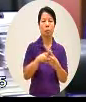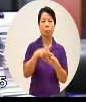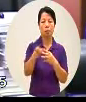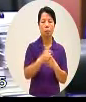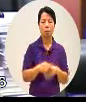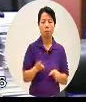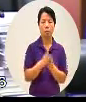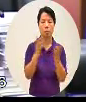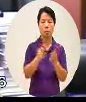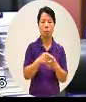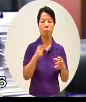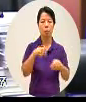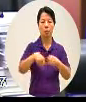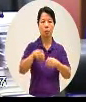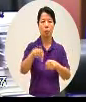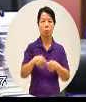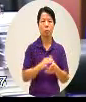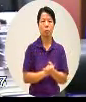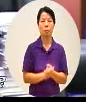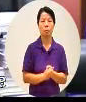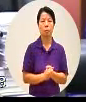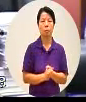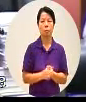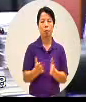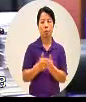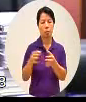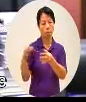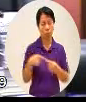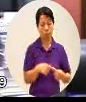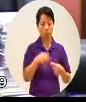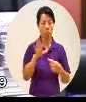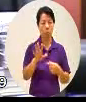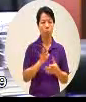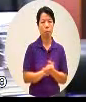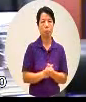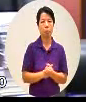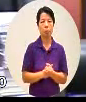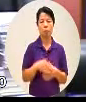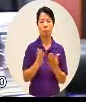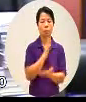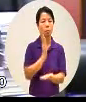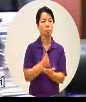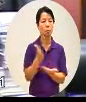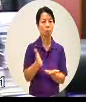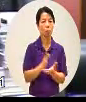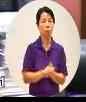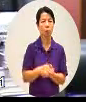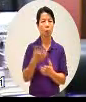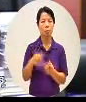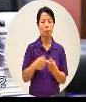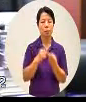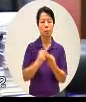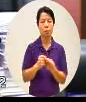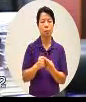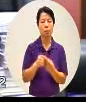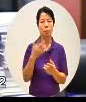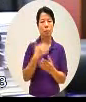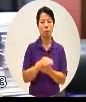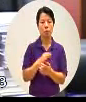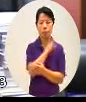划，它是还要再进行？还是终止了，还是你在黑箱作业慢